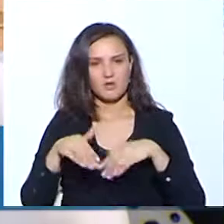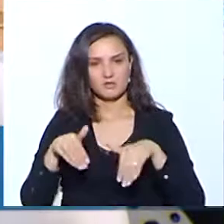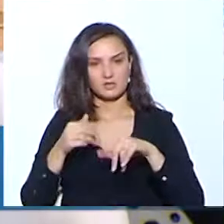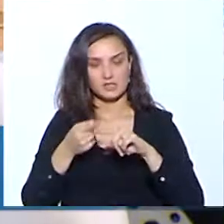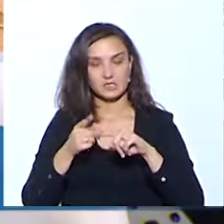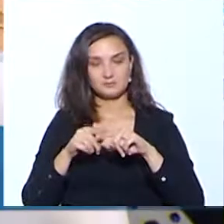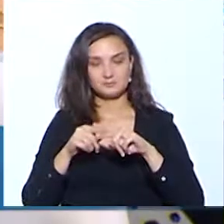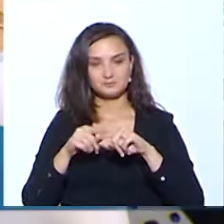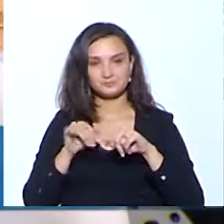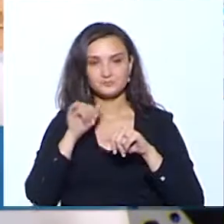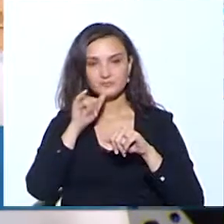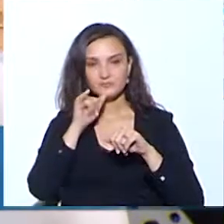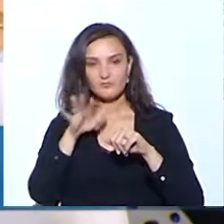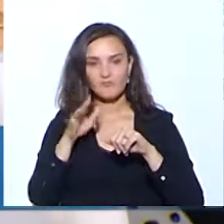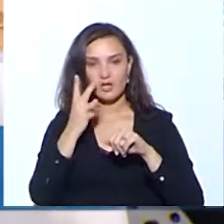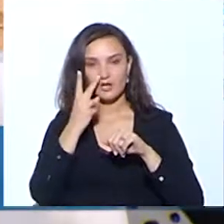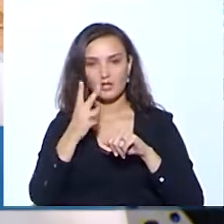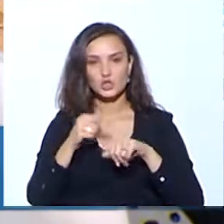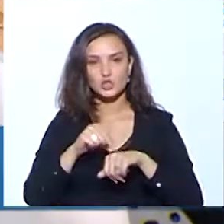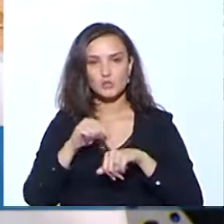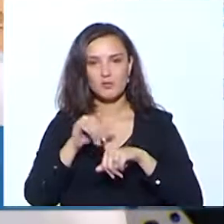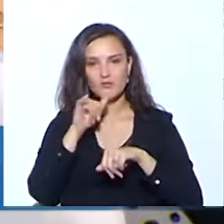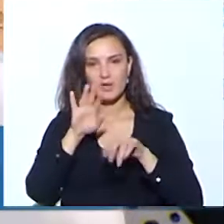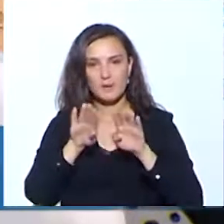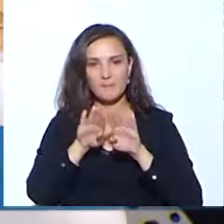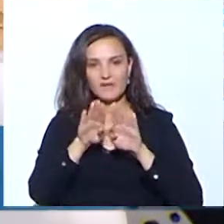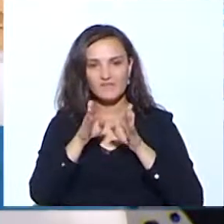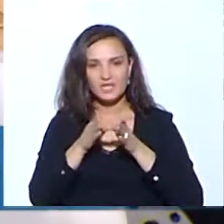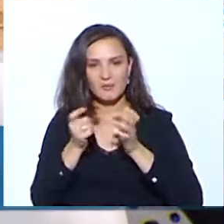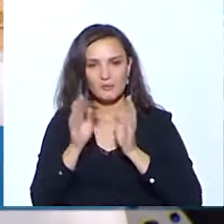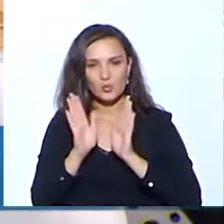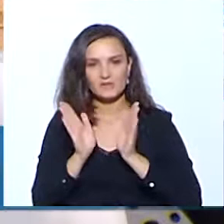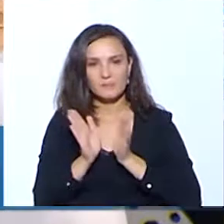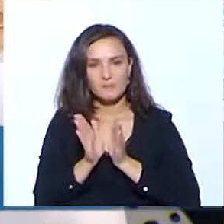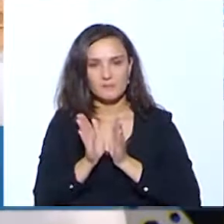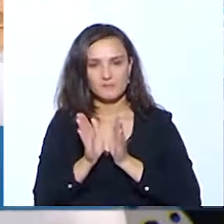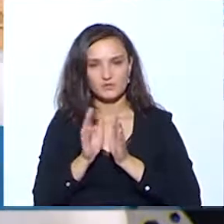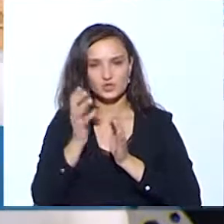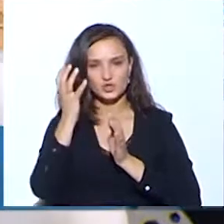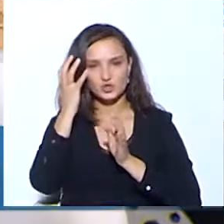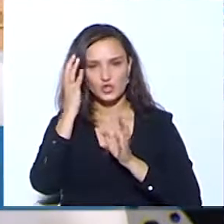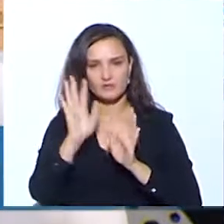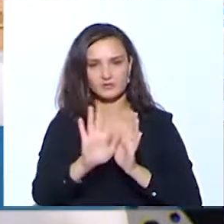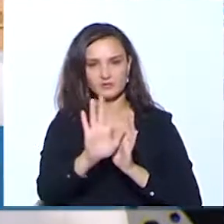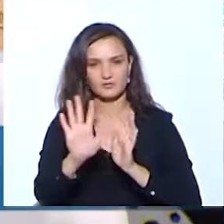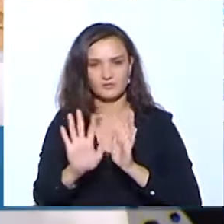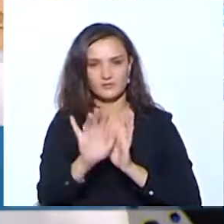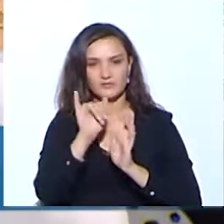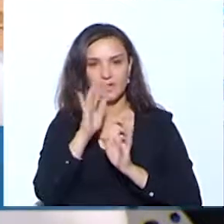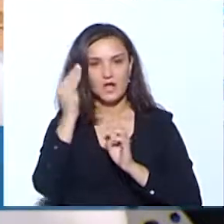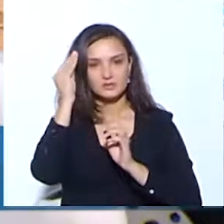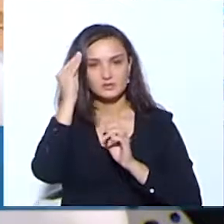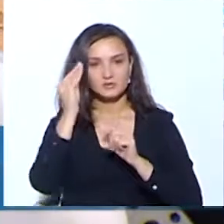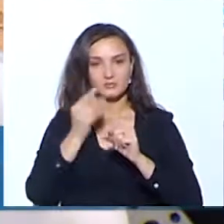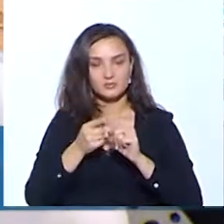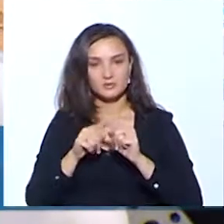ესეთი გვირაბისებური მხედველობით არის ფიქსირებული მხოლოდ და მხოლოდ შავბნელ აზრებზე. არის